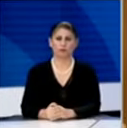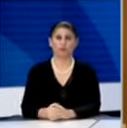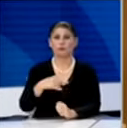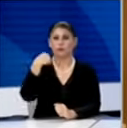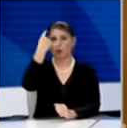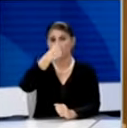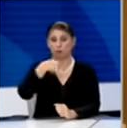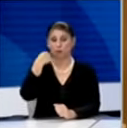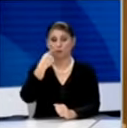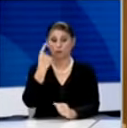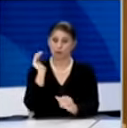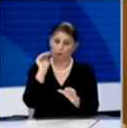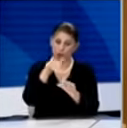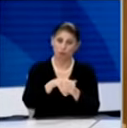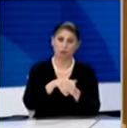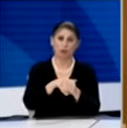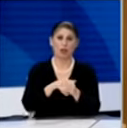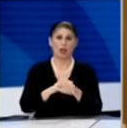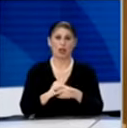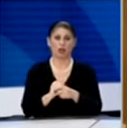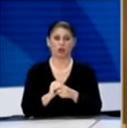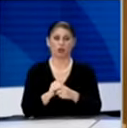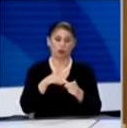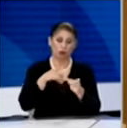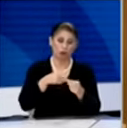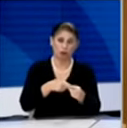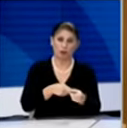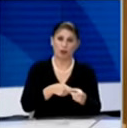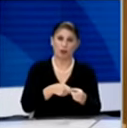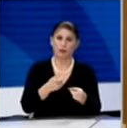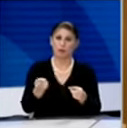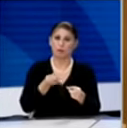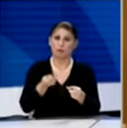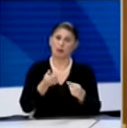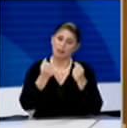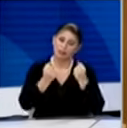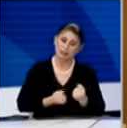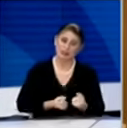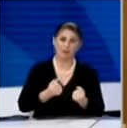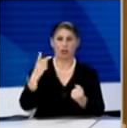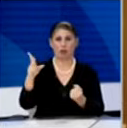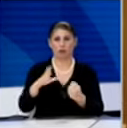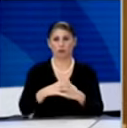πρόσωπα που ενέχονται στο έγκλημα που διαπράχθηκε εις βάρος τους.